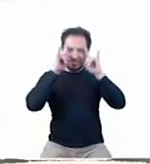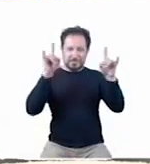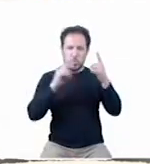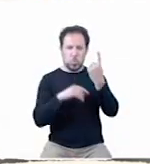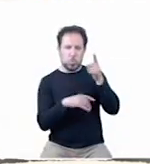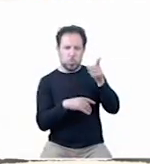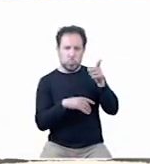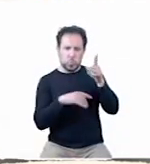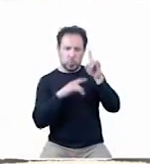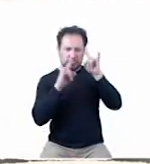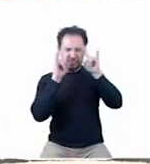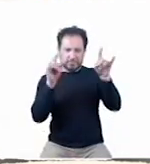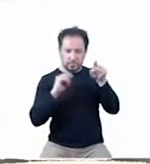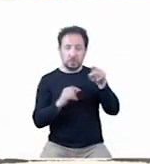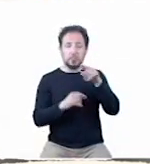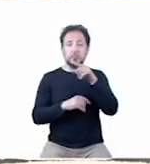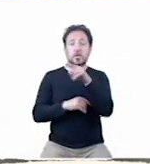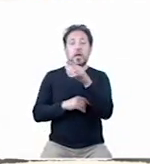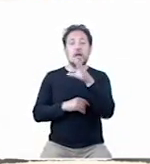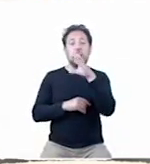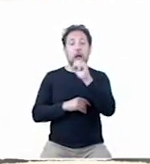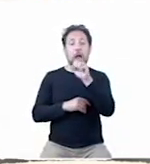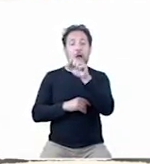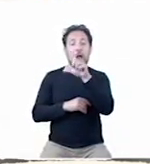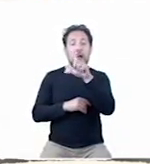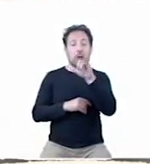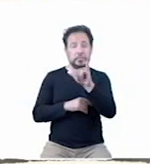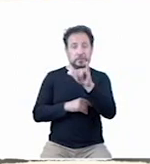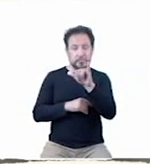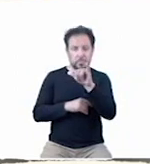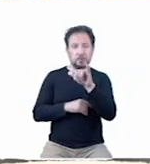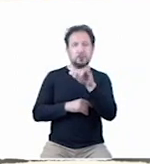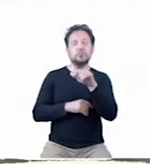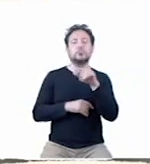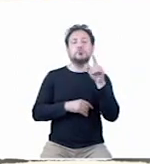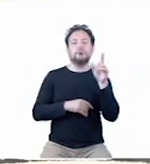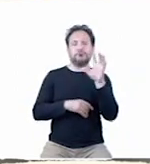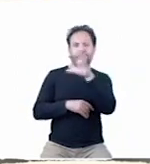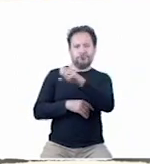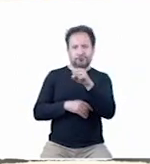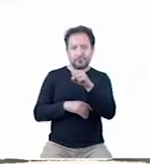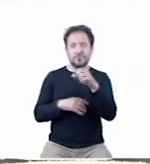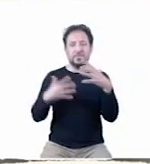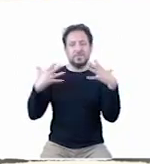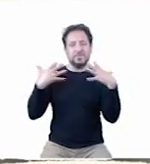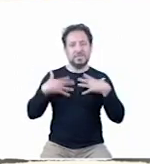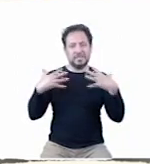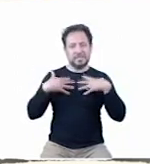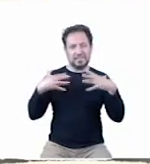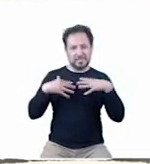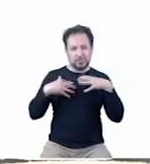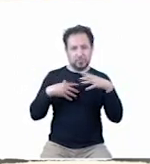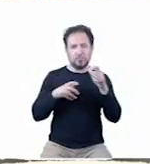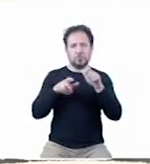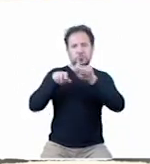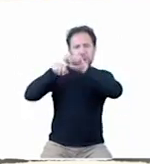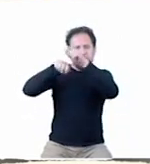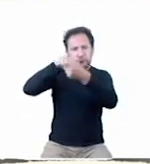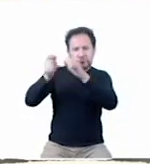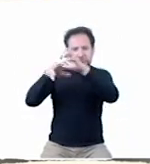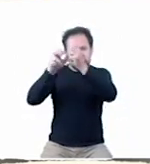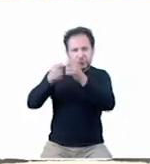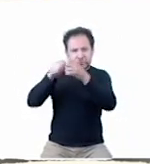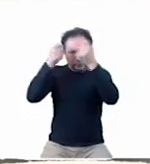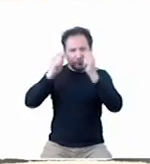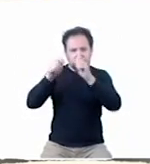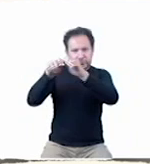Uno dei piccoli mostri mise a Kelly un vestitino. Poi le legò una cuffietta di pizzo sotto